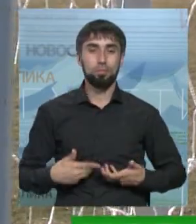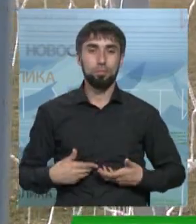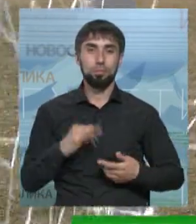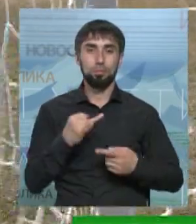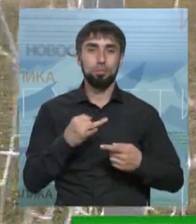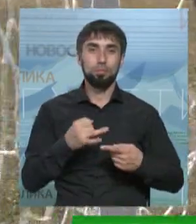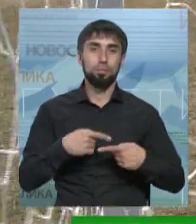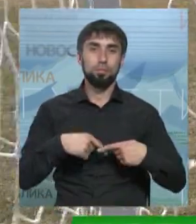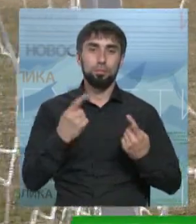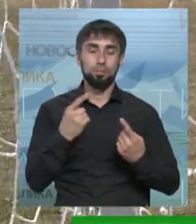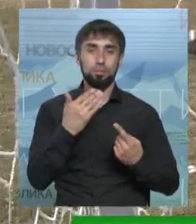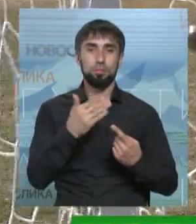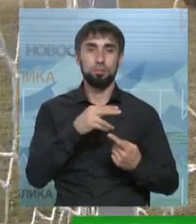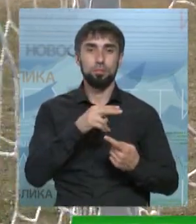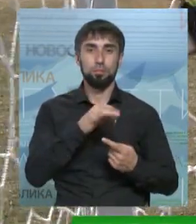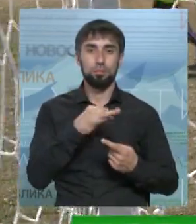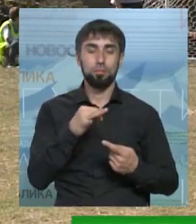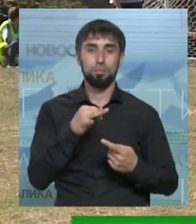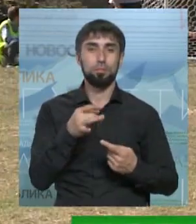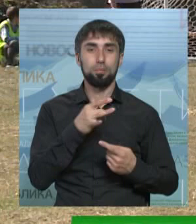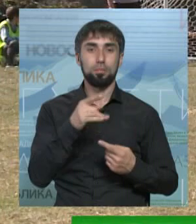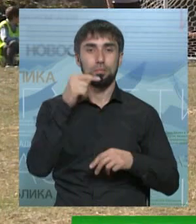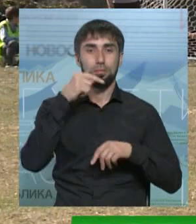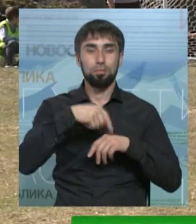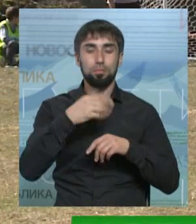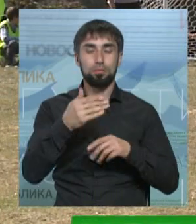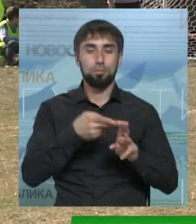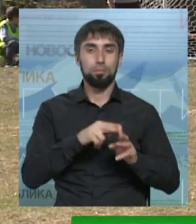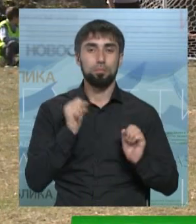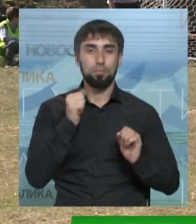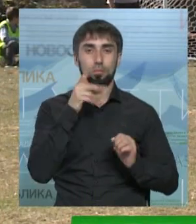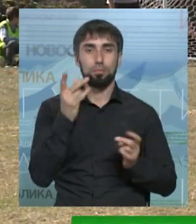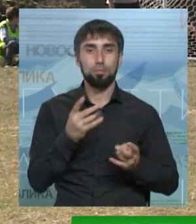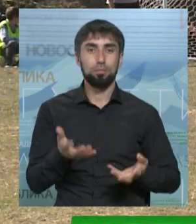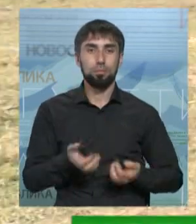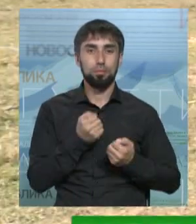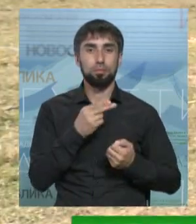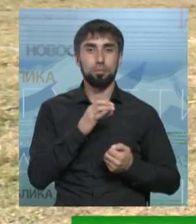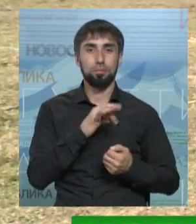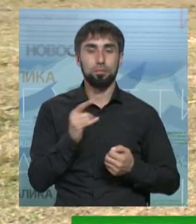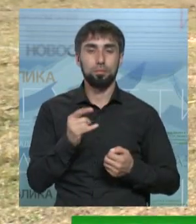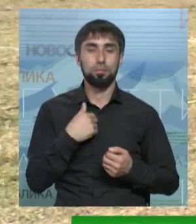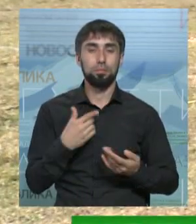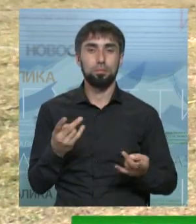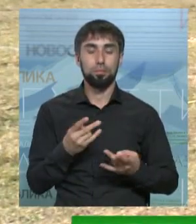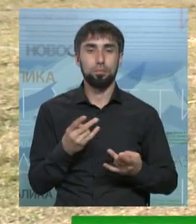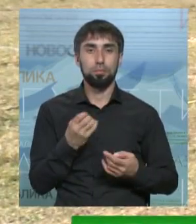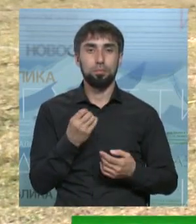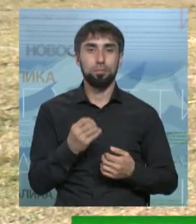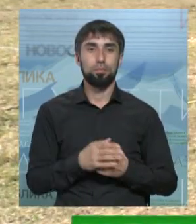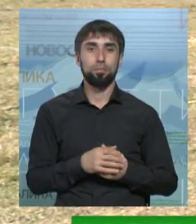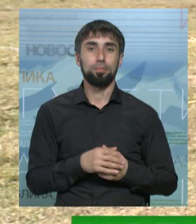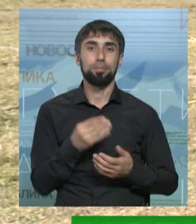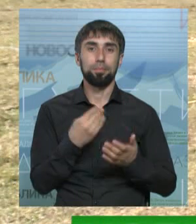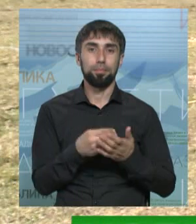в пригородном районе популярного вида спорта, который сейчас нуждается в поддержке со стороны. Нам нужно еще